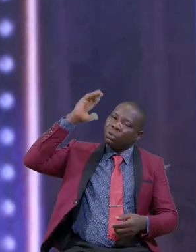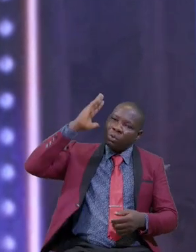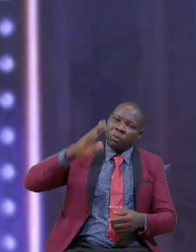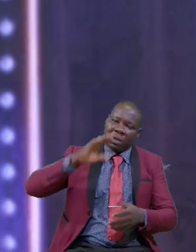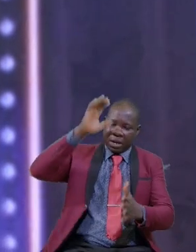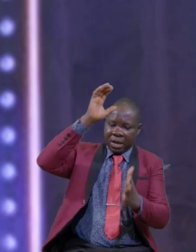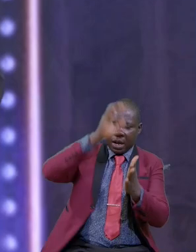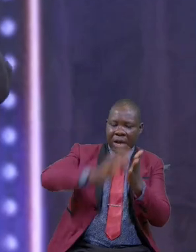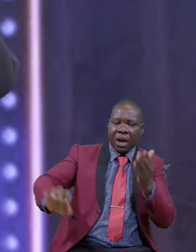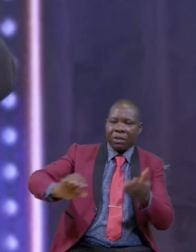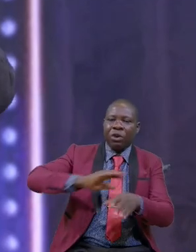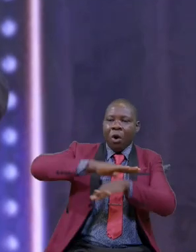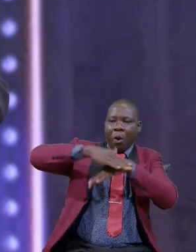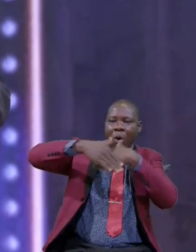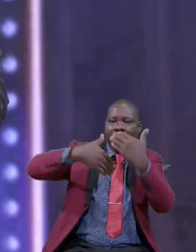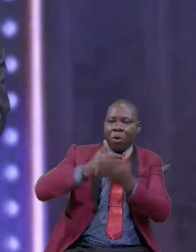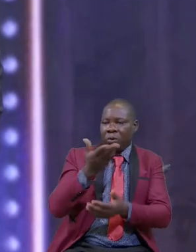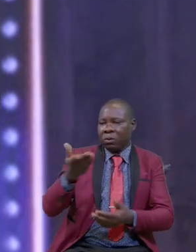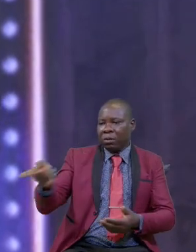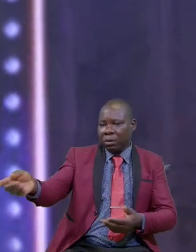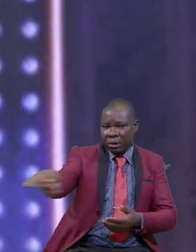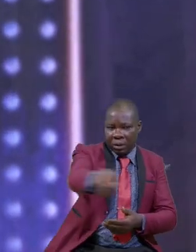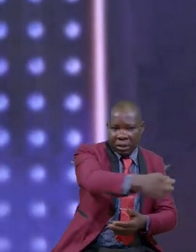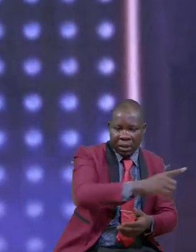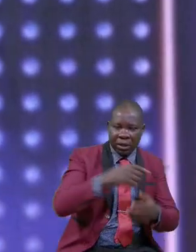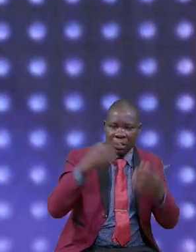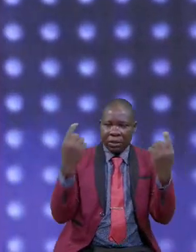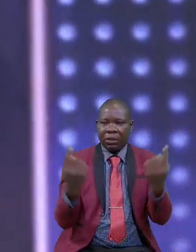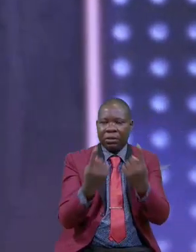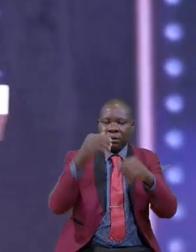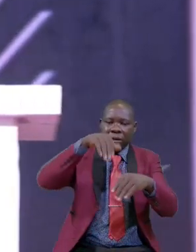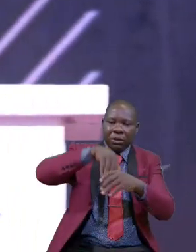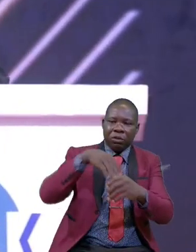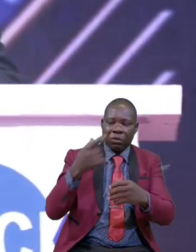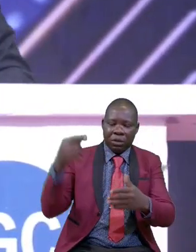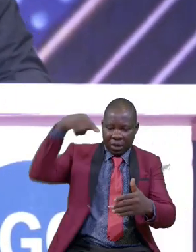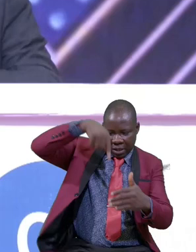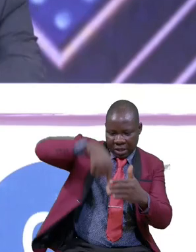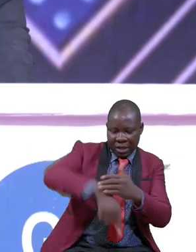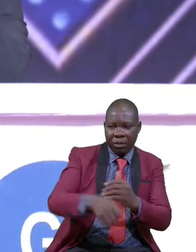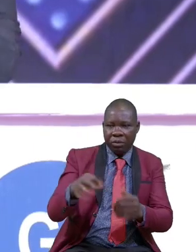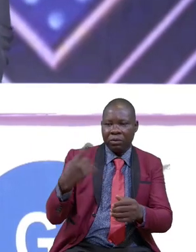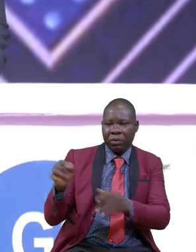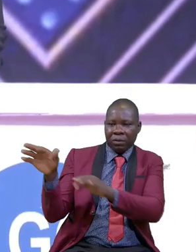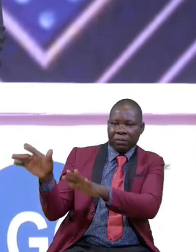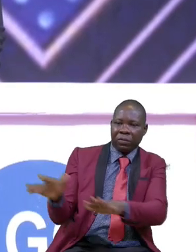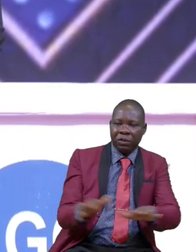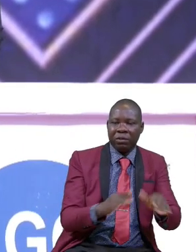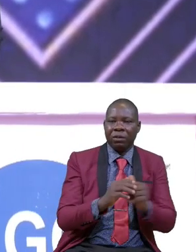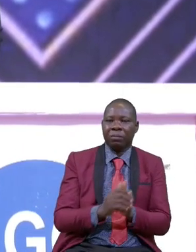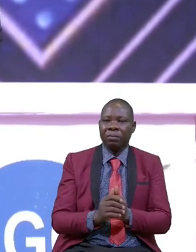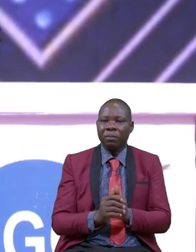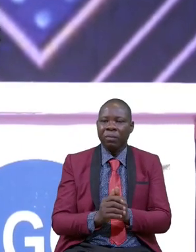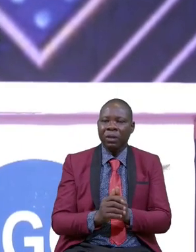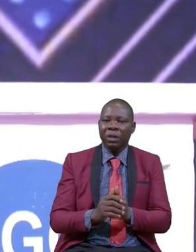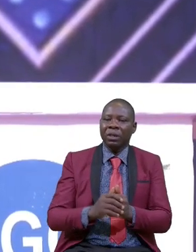le péché. Depths of the sea. Never to rise up against you anymore in